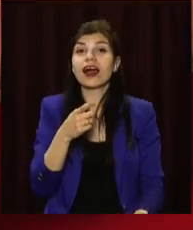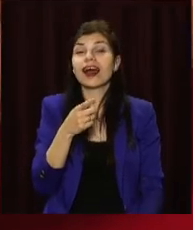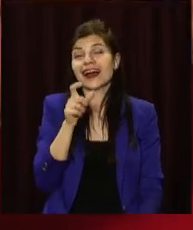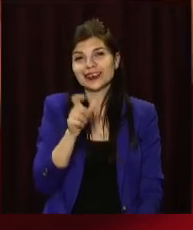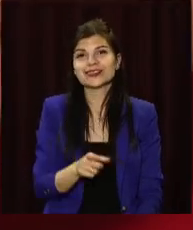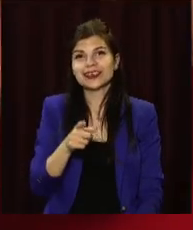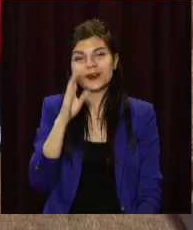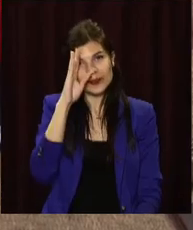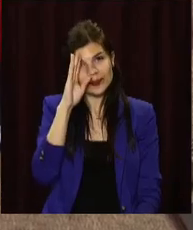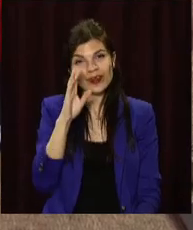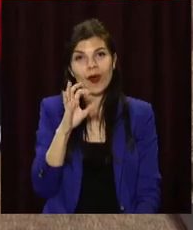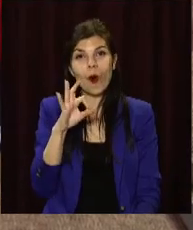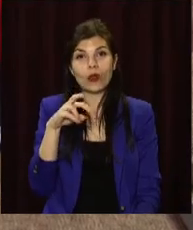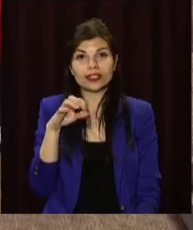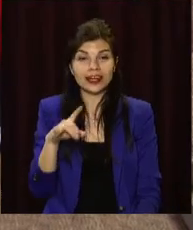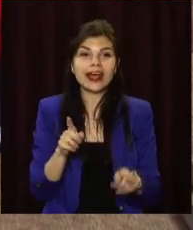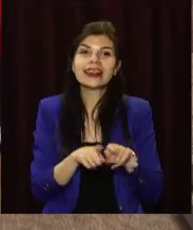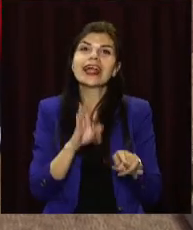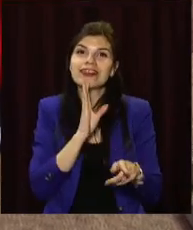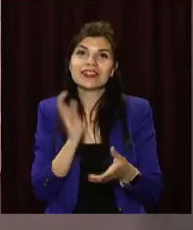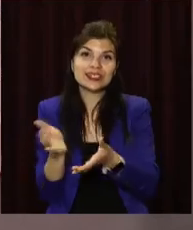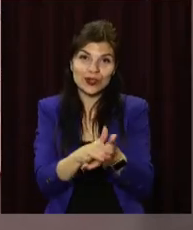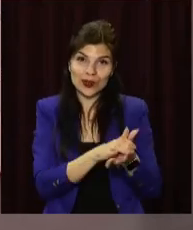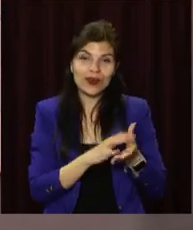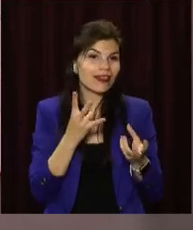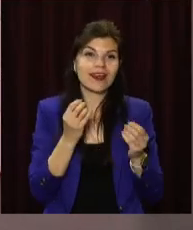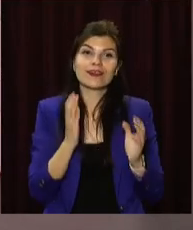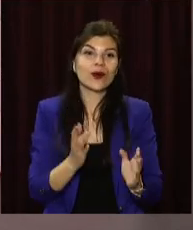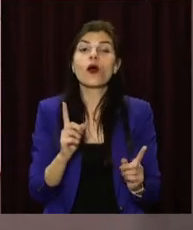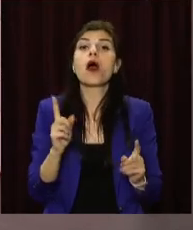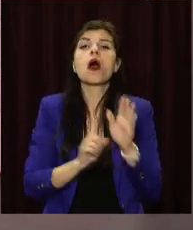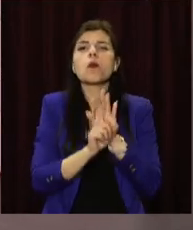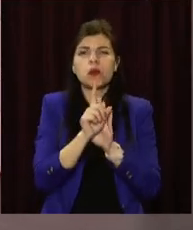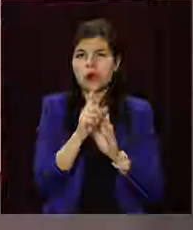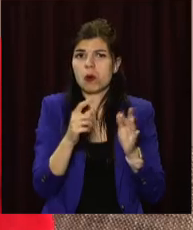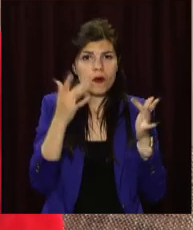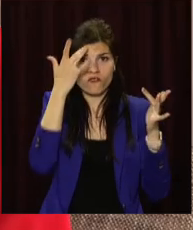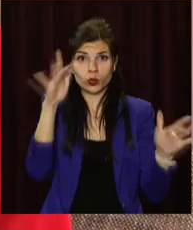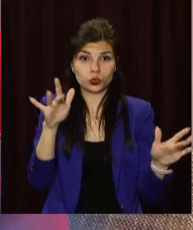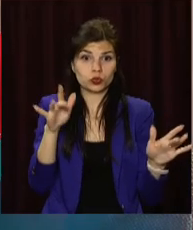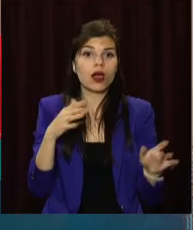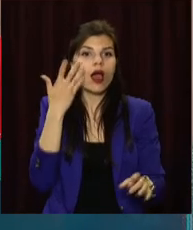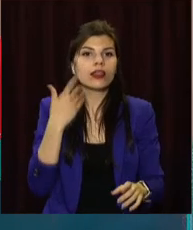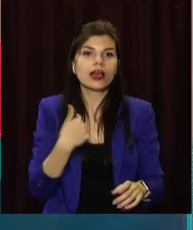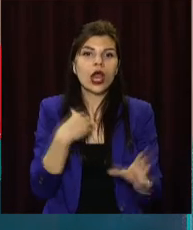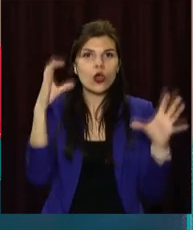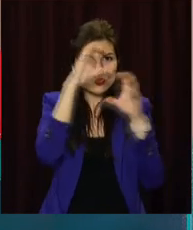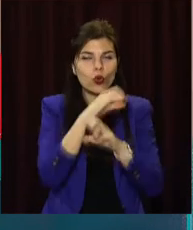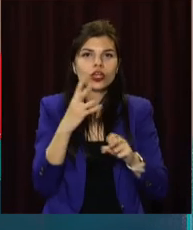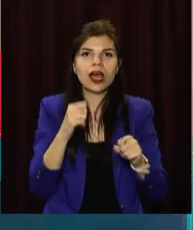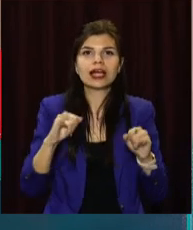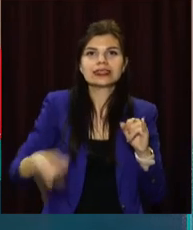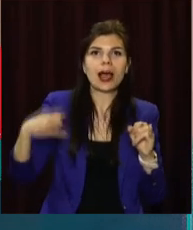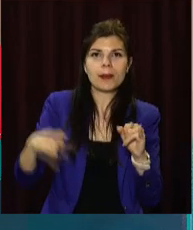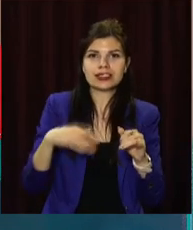спідкубингу Олександр Іванчак знайомиться із дівчатами і не тільки. А почалося все випадково. Коли я відрабатував ночі трюки на самокаті возле